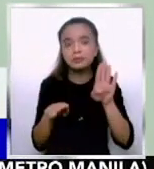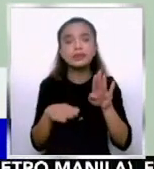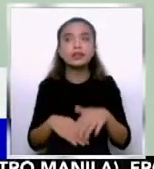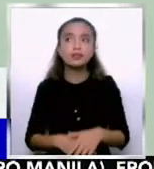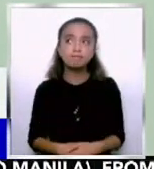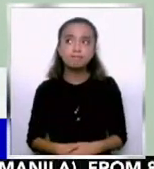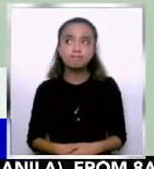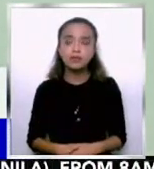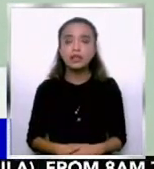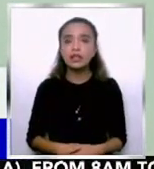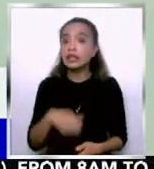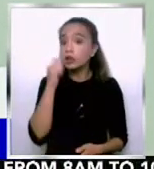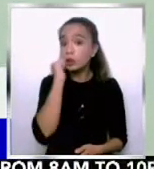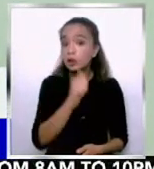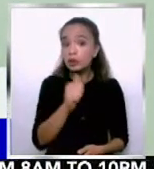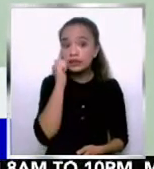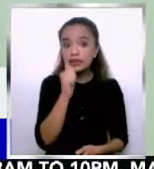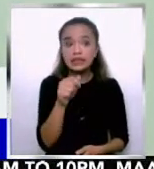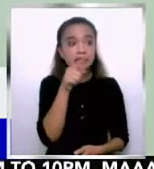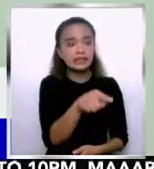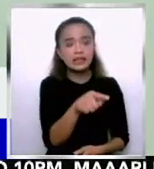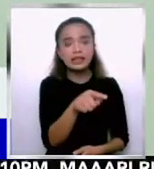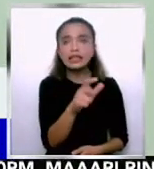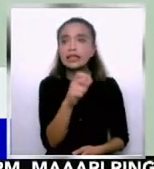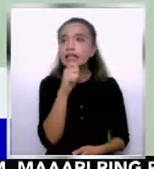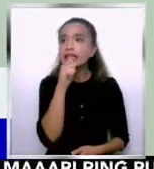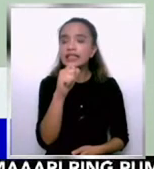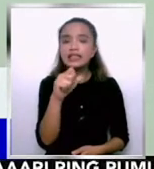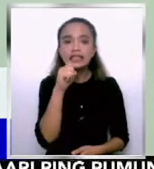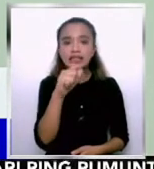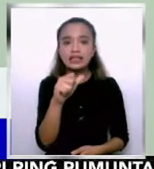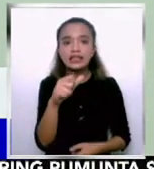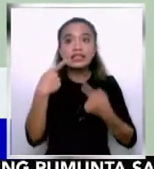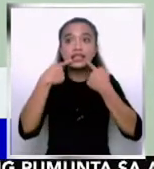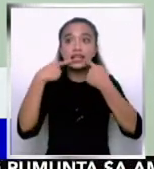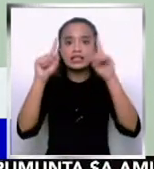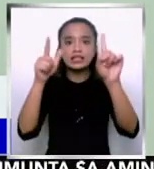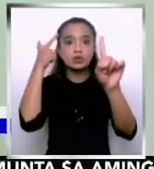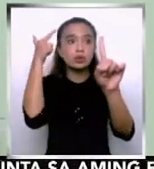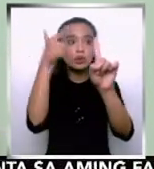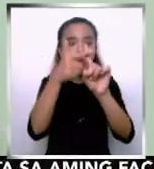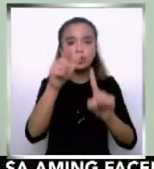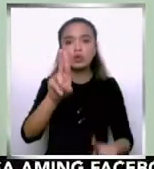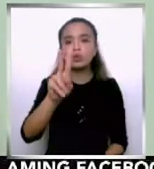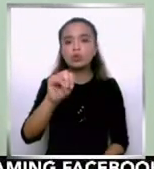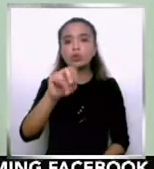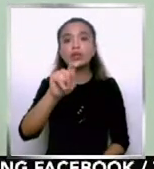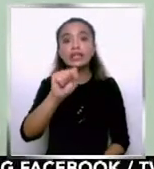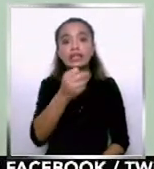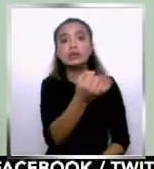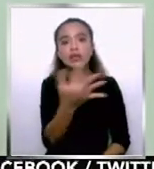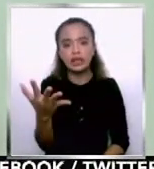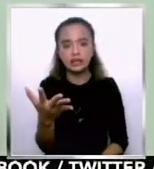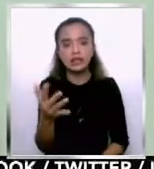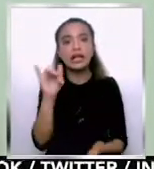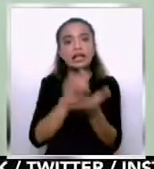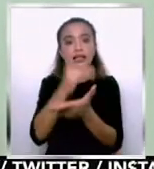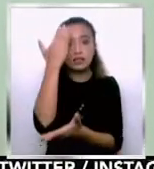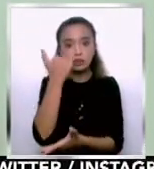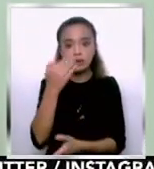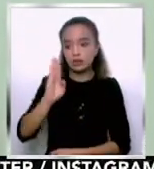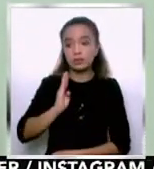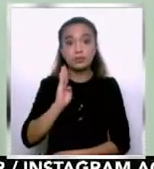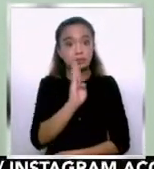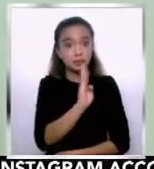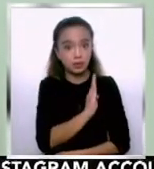daily, hindi nila naaabot yung required number of units. This was why the board had to issue